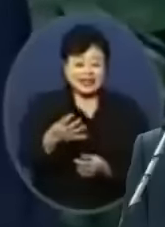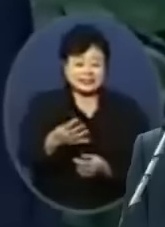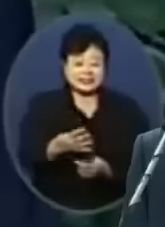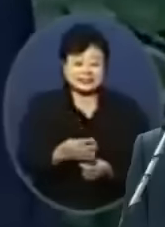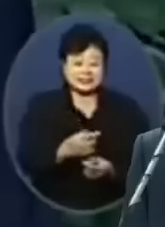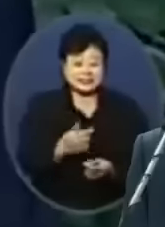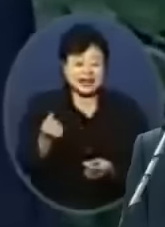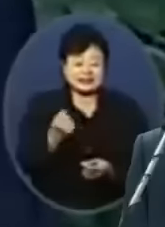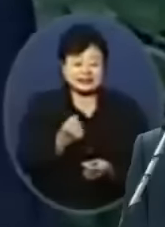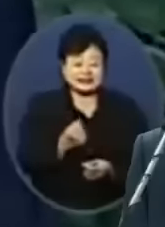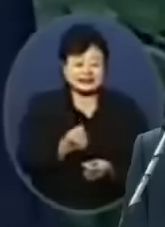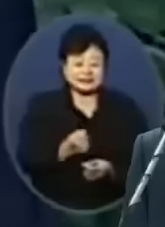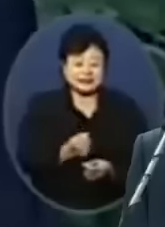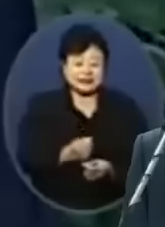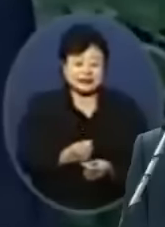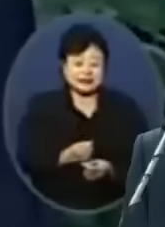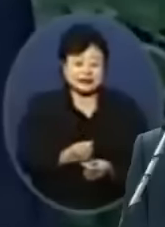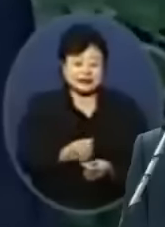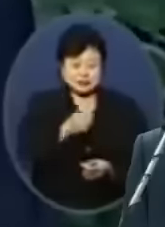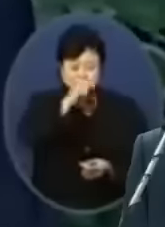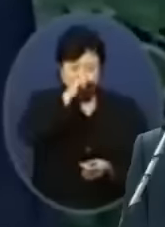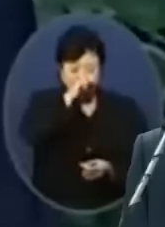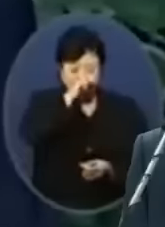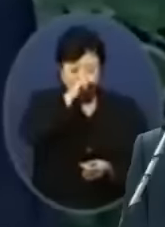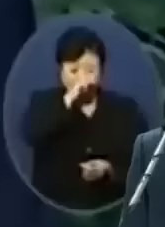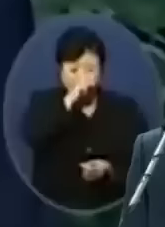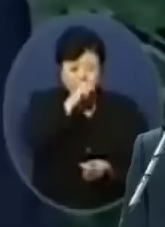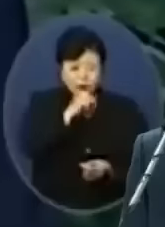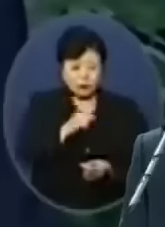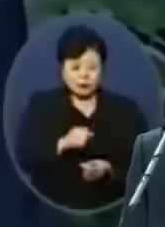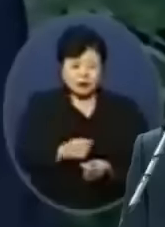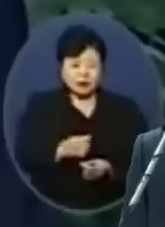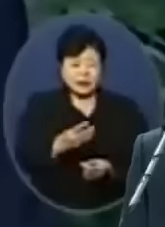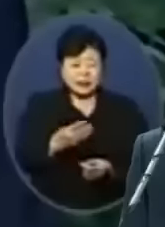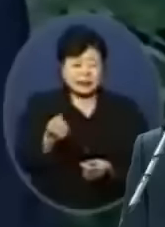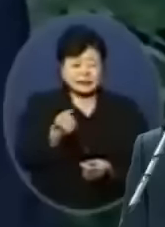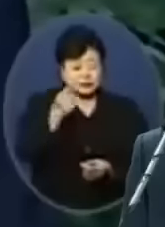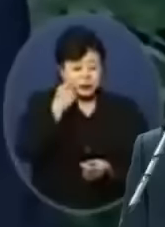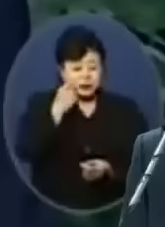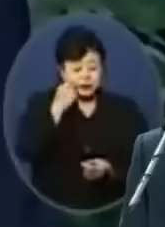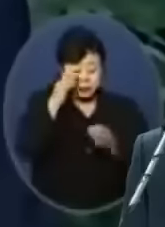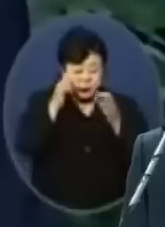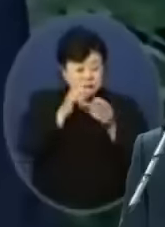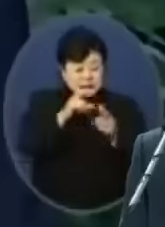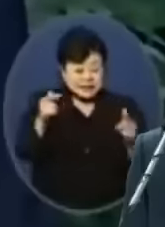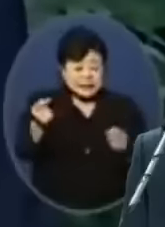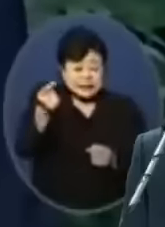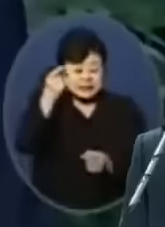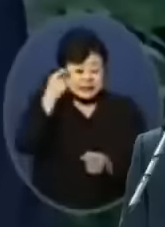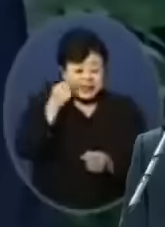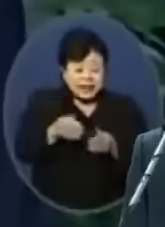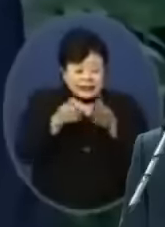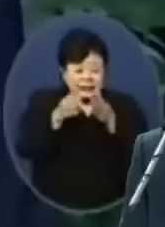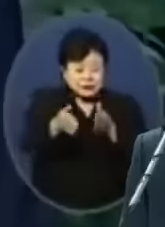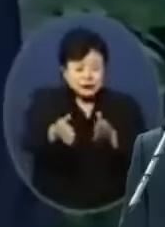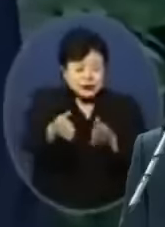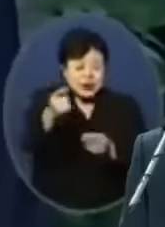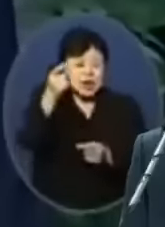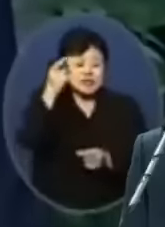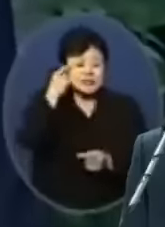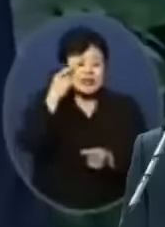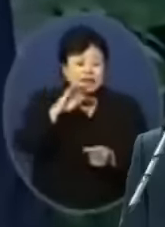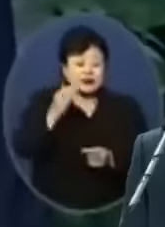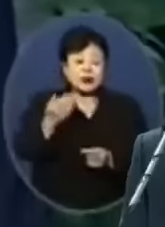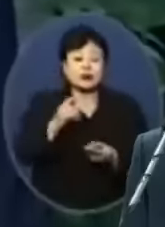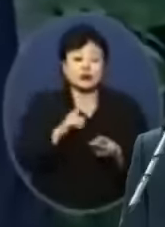동시에 가지면 말할 수 없이 좋거니와 동시에 못 가지도 여러분이 눈에 안 보이는 생각을 집중하면 생각하는 대로